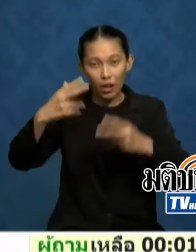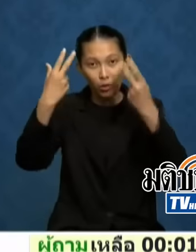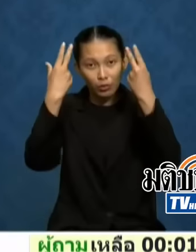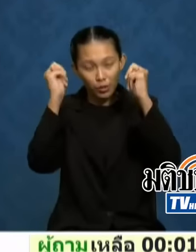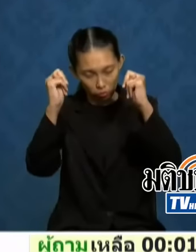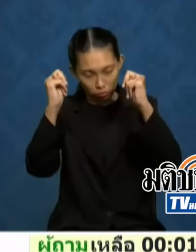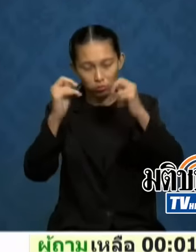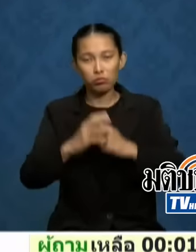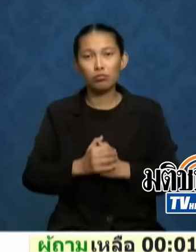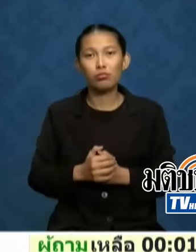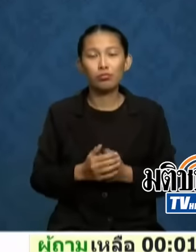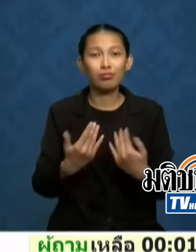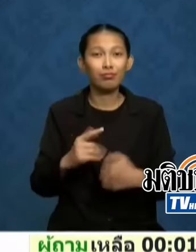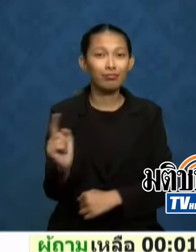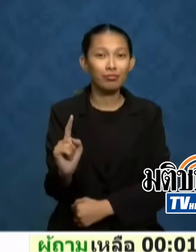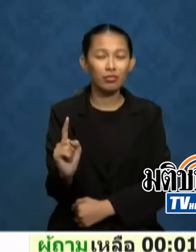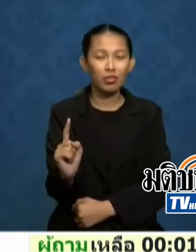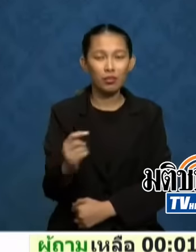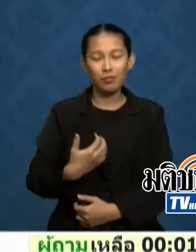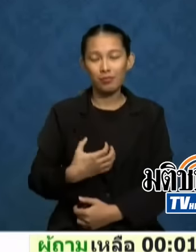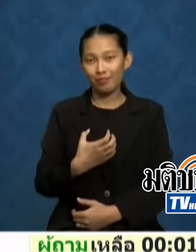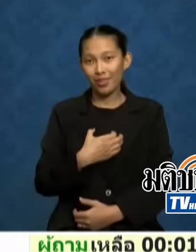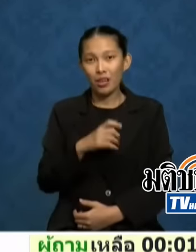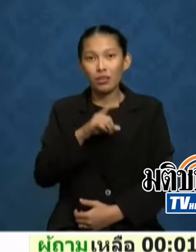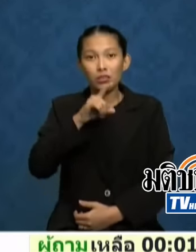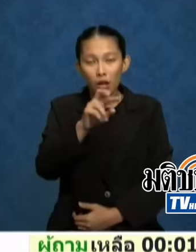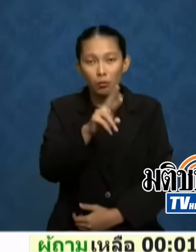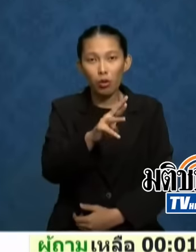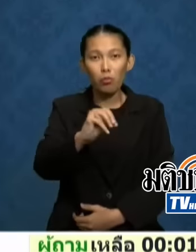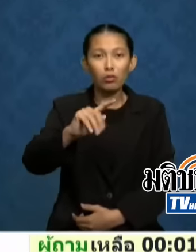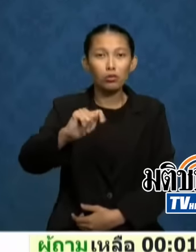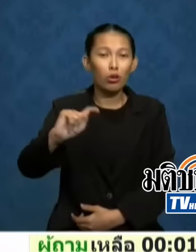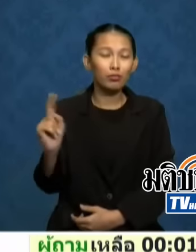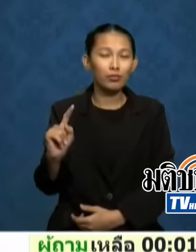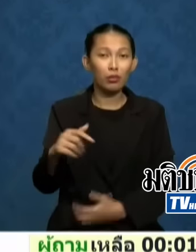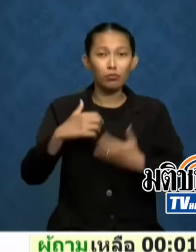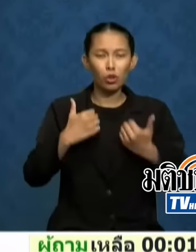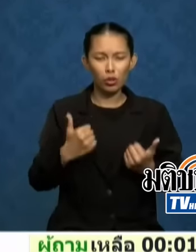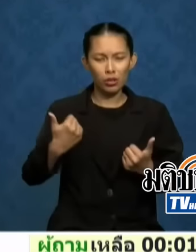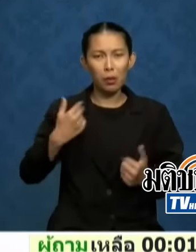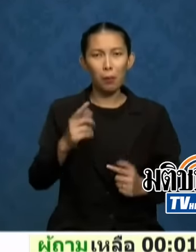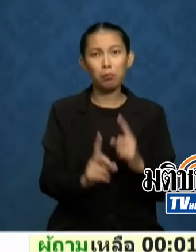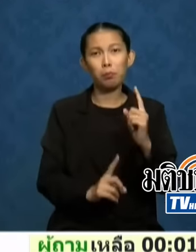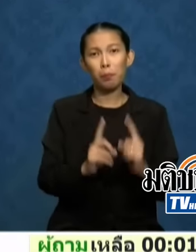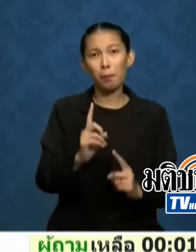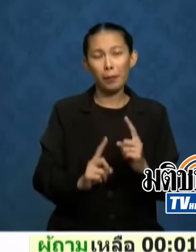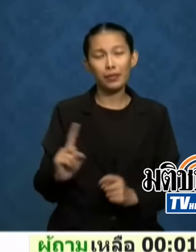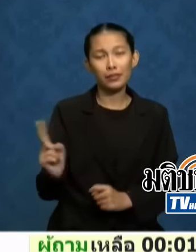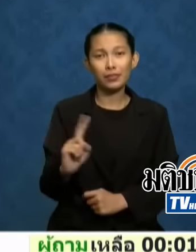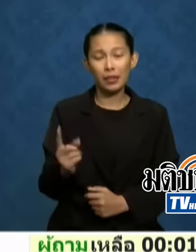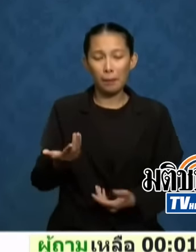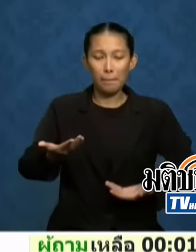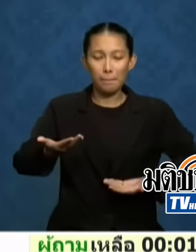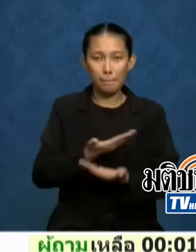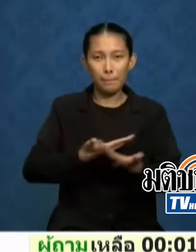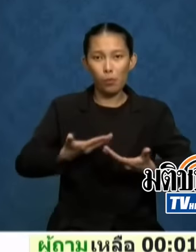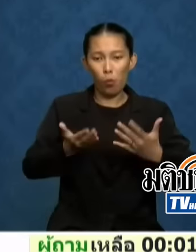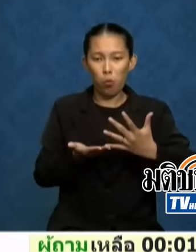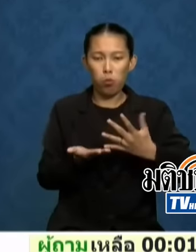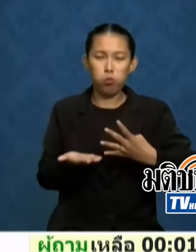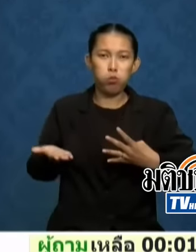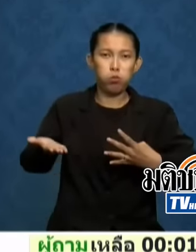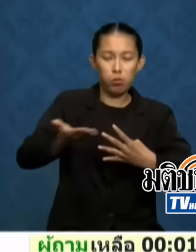ำดับทีนี้ผมจึงอยากจะสอบถามท่านรัฐมนตรีครับว่าเรามีเกณฑ์อะไรในการที่พิจารณายกระดับ